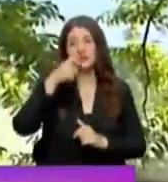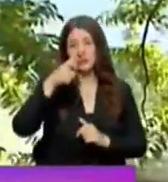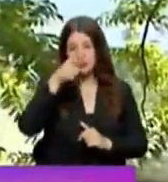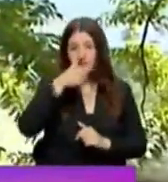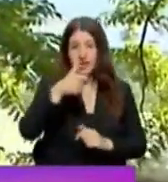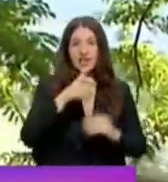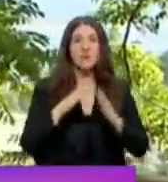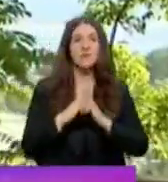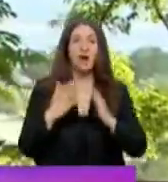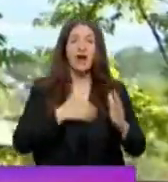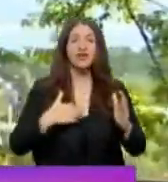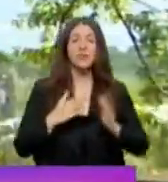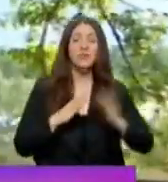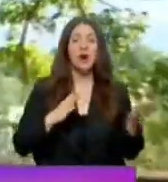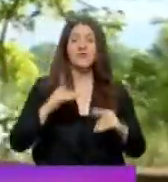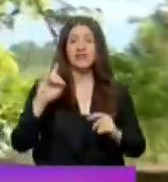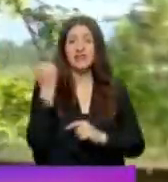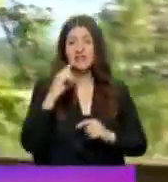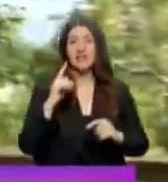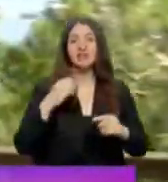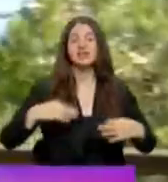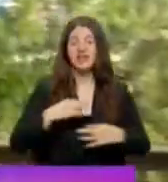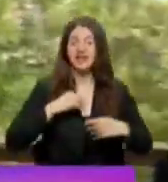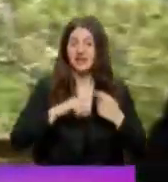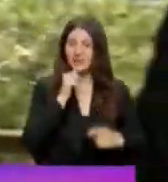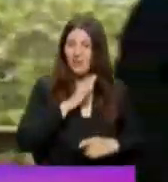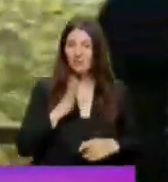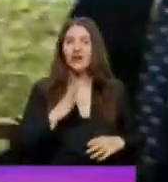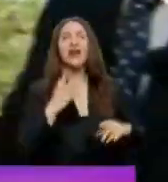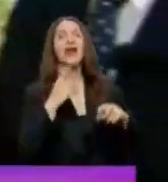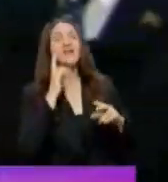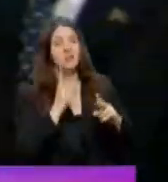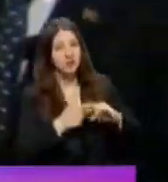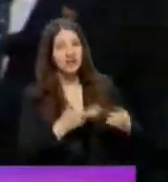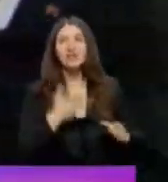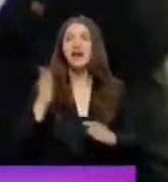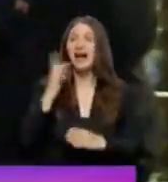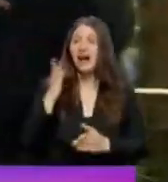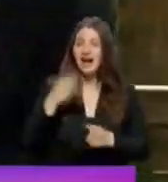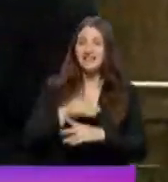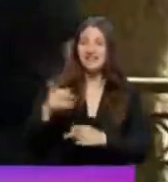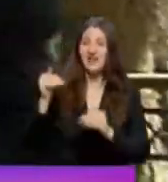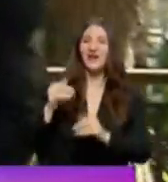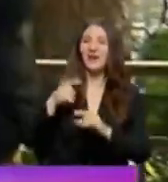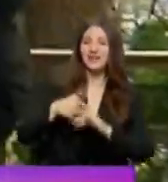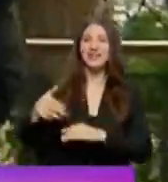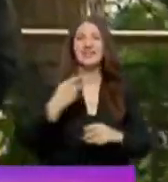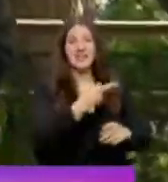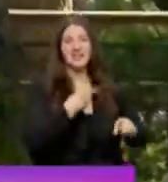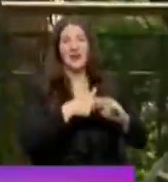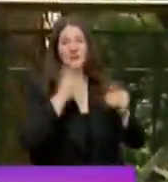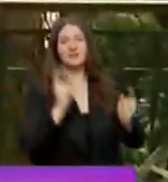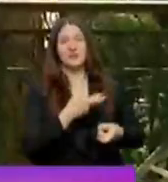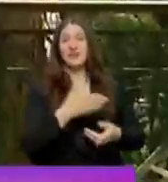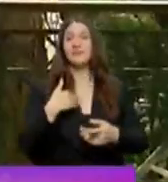ana muhalefet partisi lideri Sayın Kemal Kılıçdaroğlu var. Efendim hoş geldiniz. Teşekkür ederim. Aslında siz de hoş geldiniz. İkimiz de hoş bulduk. Evet, ama